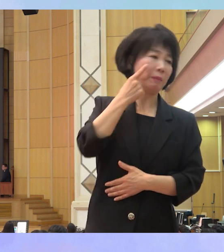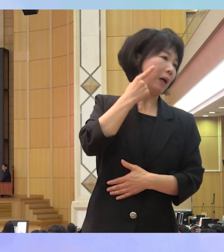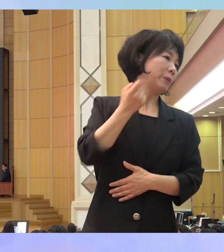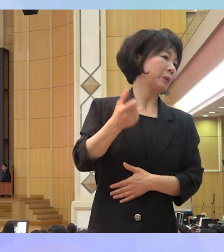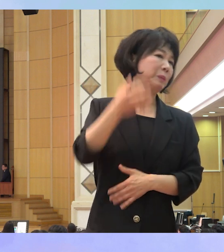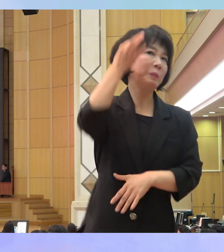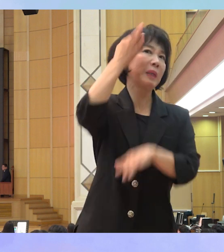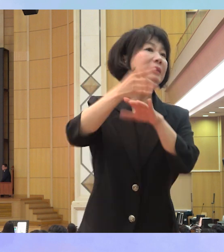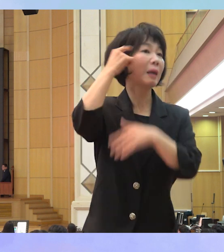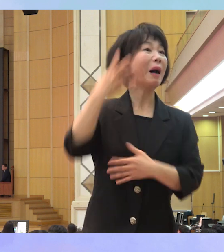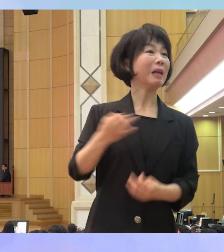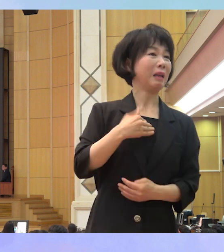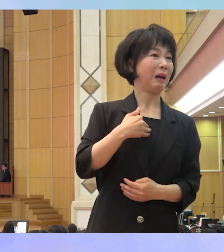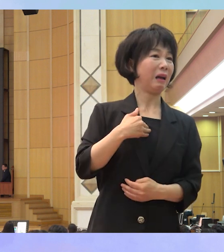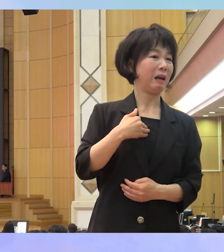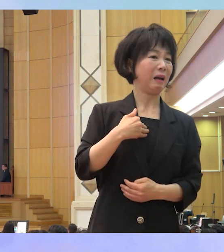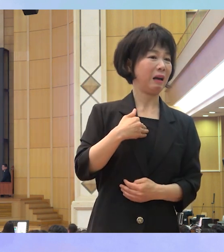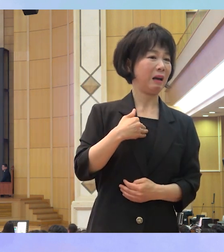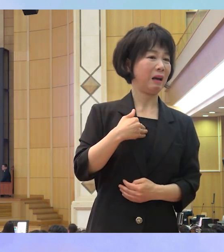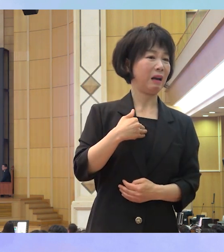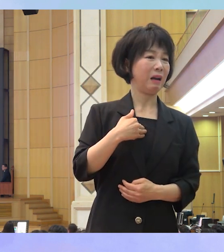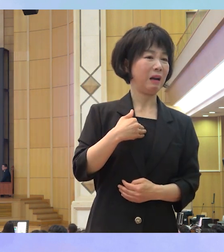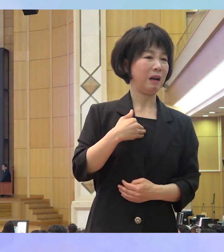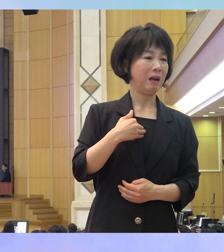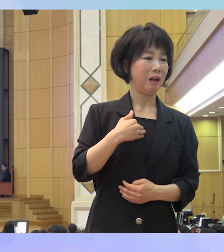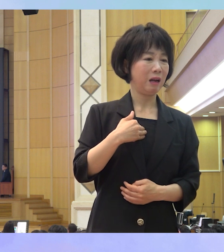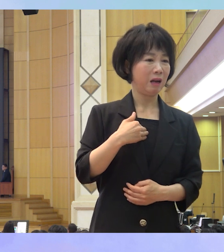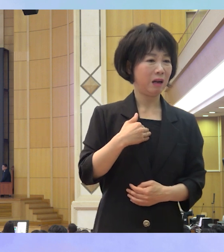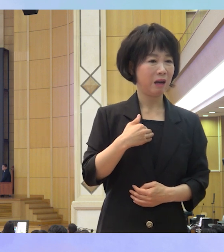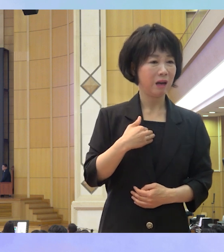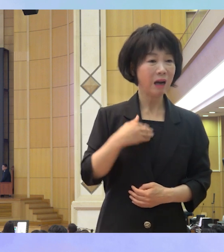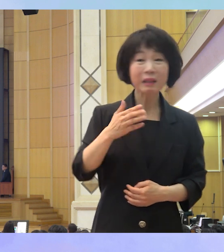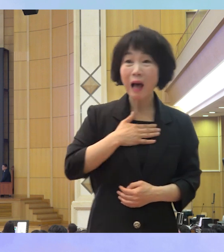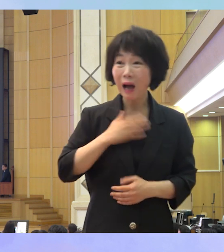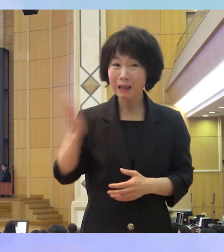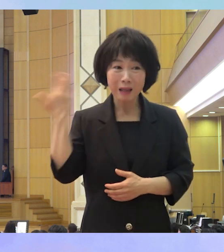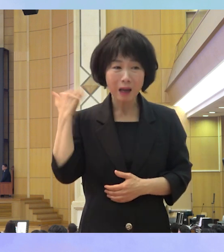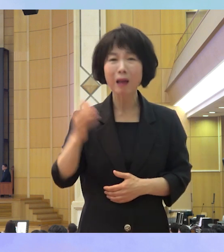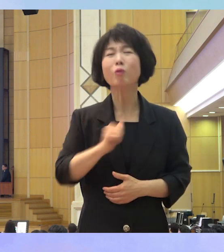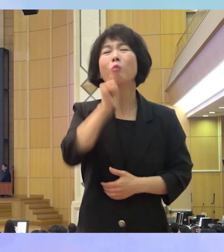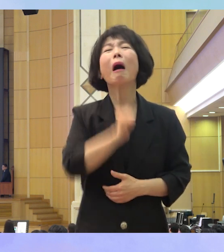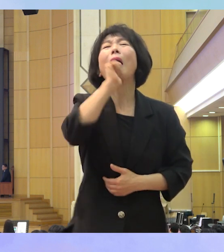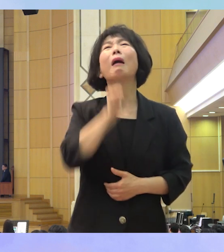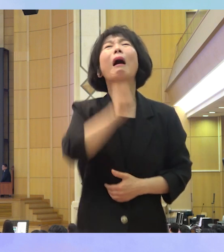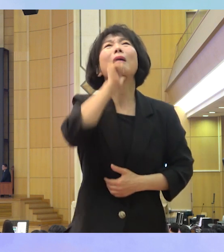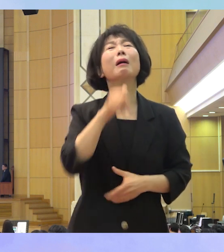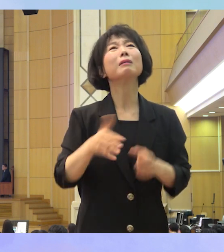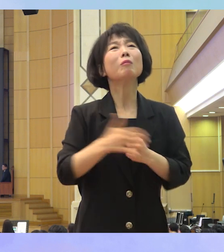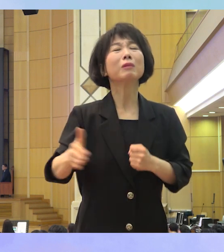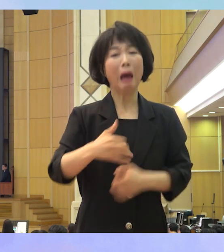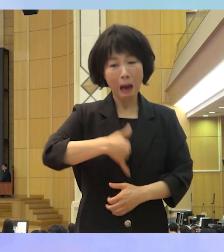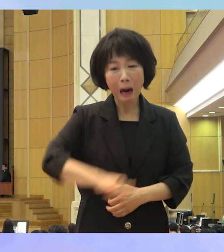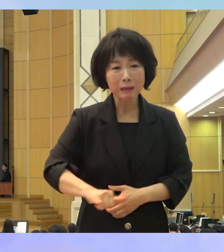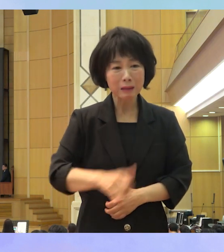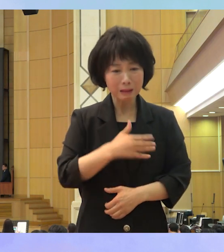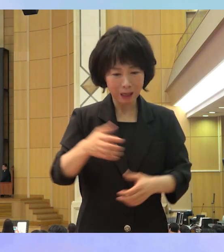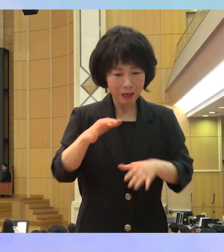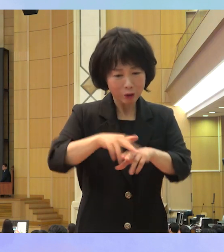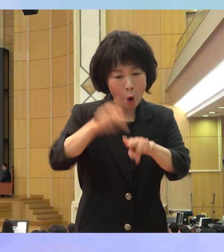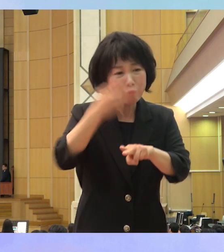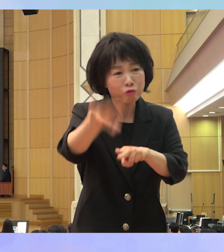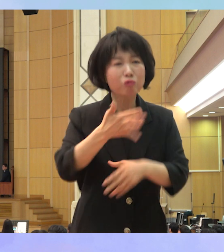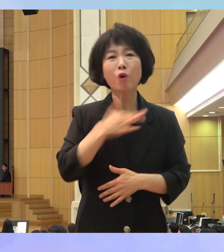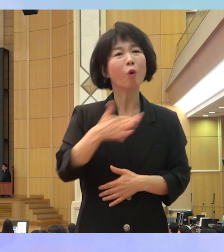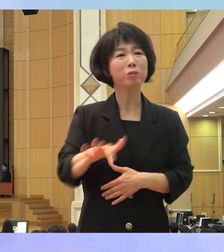부모로서는 빵 접지. 가난하니까 제대로 못 먹이고 못 입히고 뭐 구경